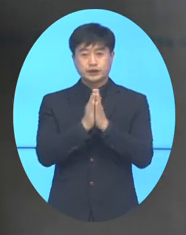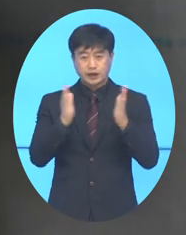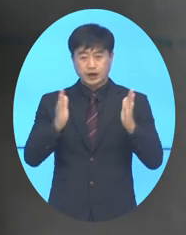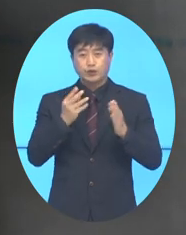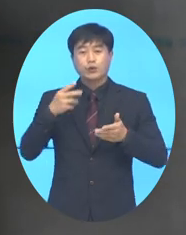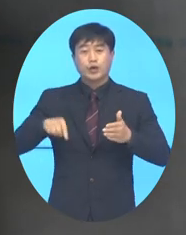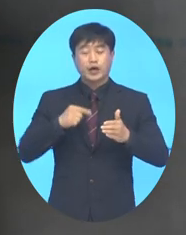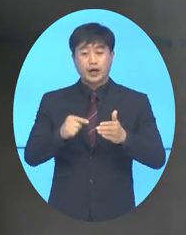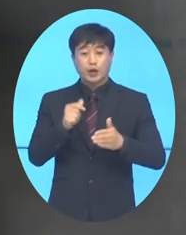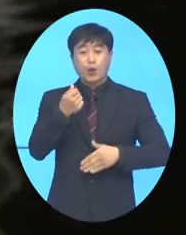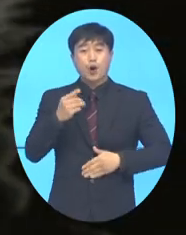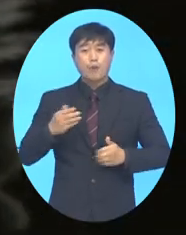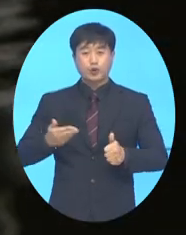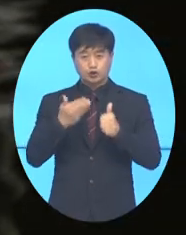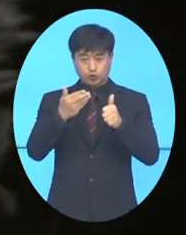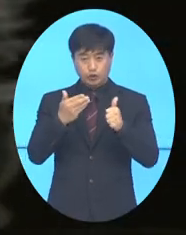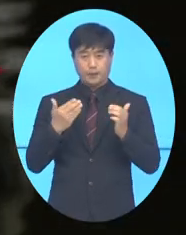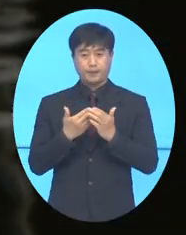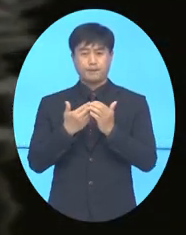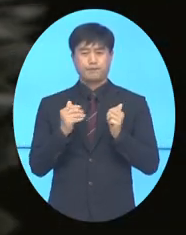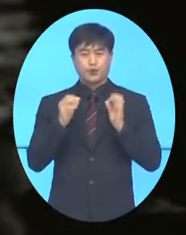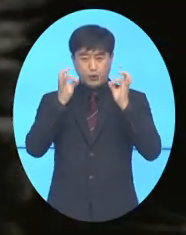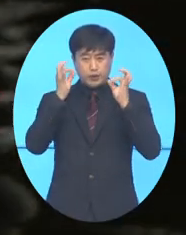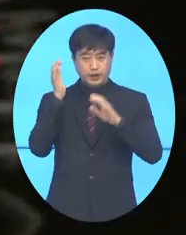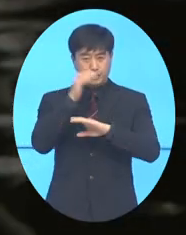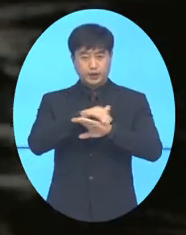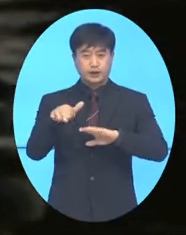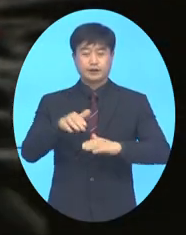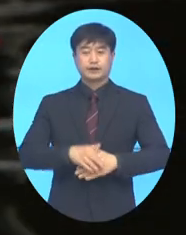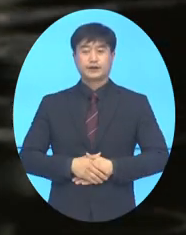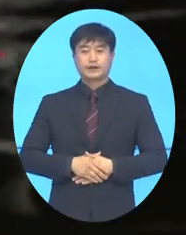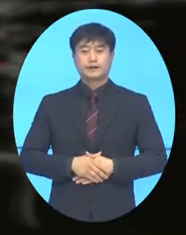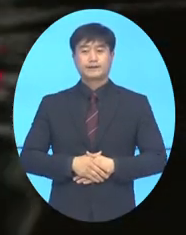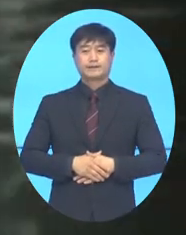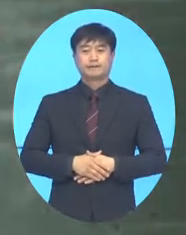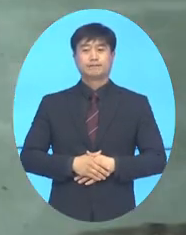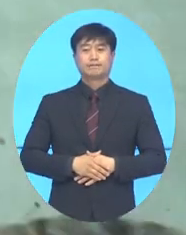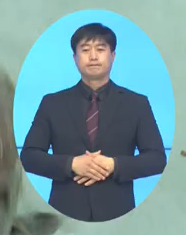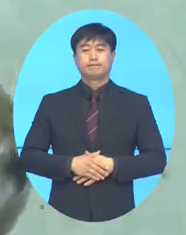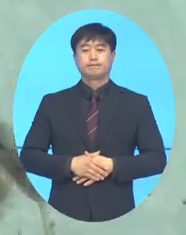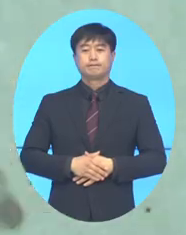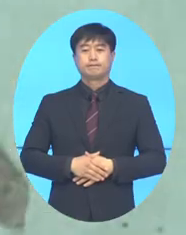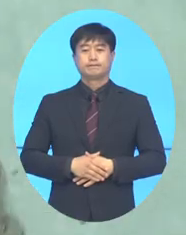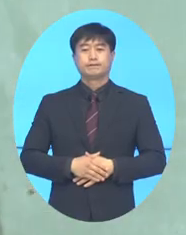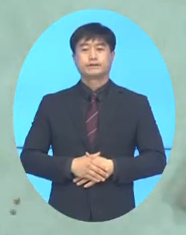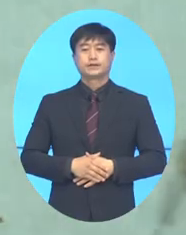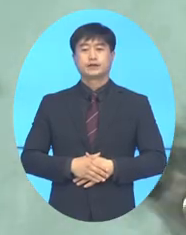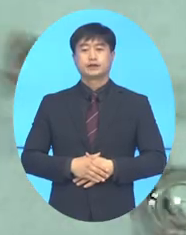도내 황복 양식 활성화에 힘쓸 예정입니다. 경기지TV 이슬비입니다.